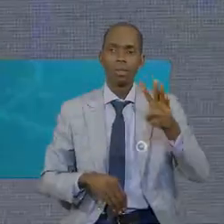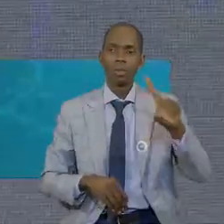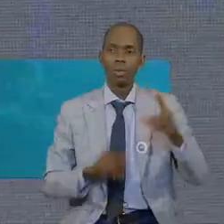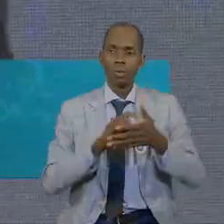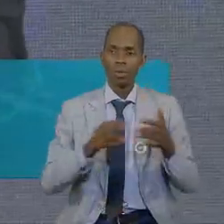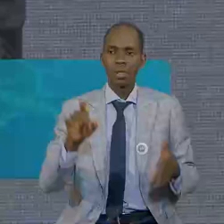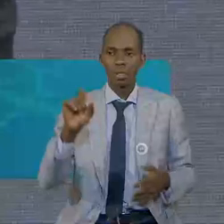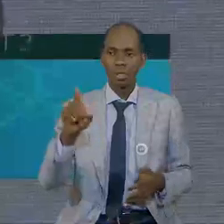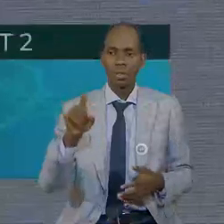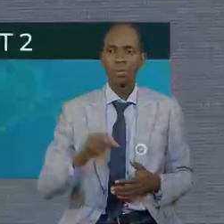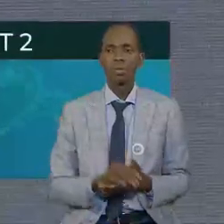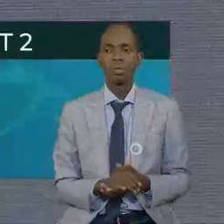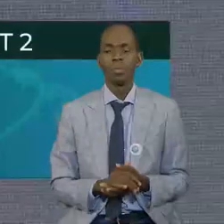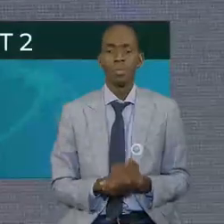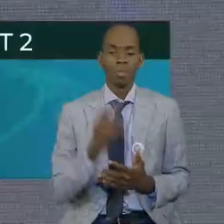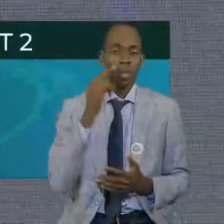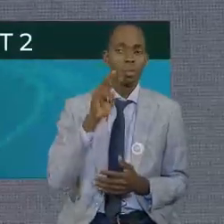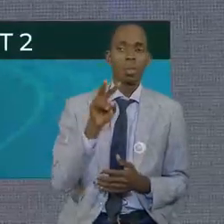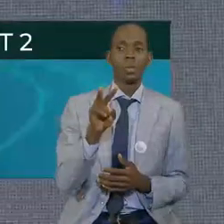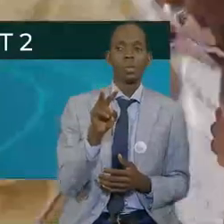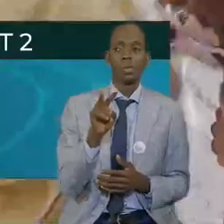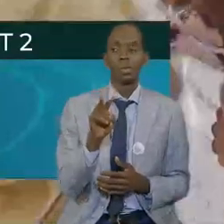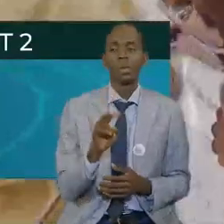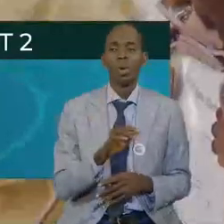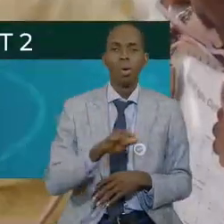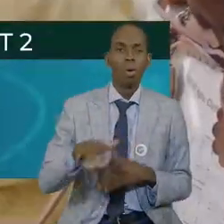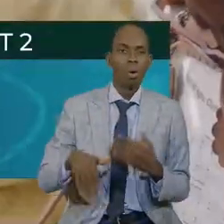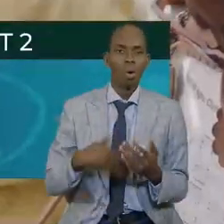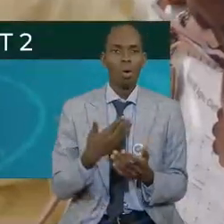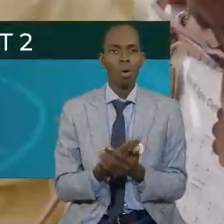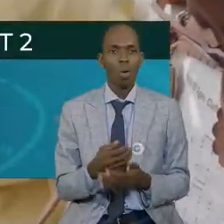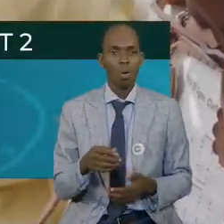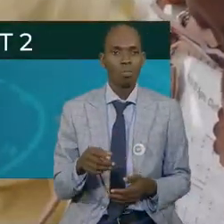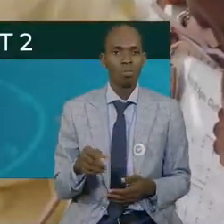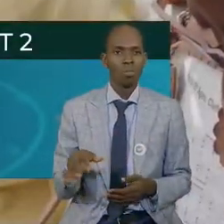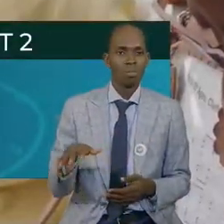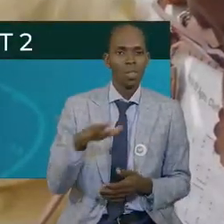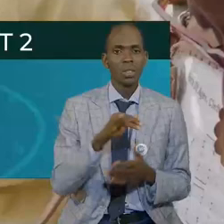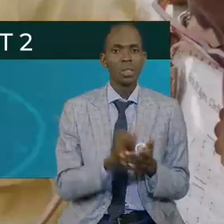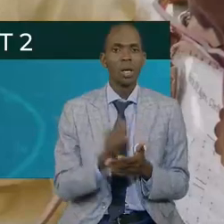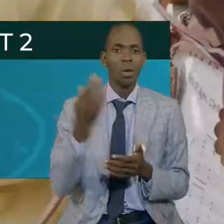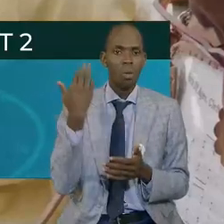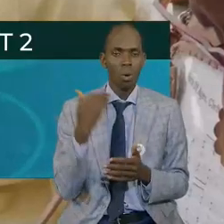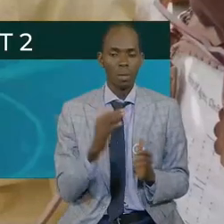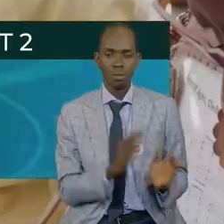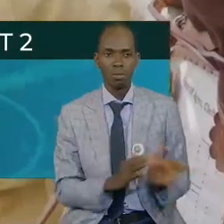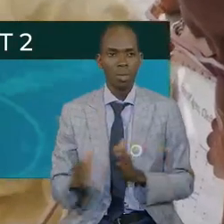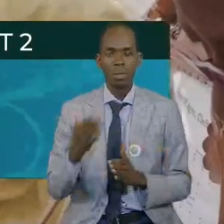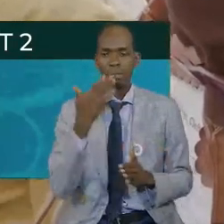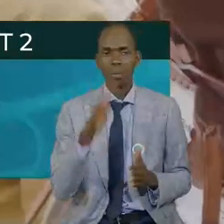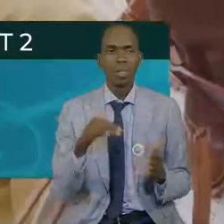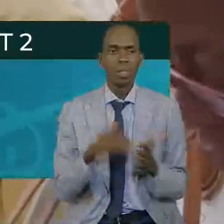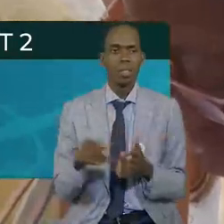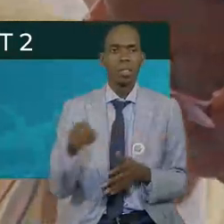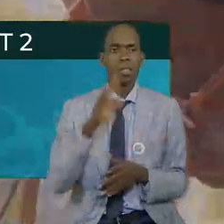Verset 11. Behold, all they that were incensed against thee shall be ashamed